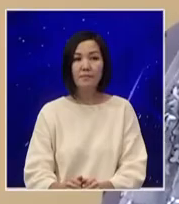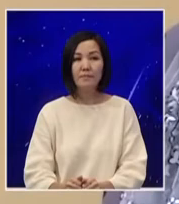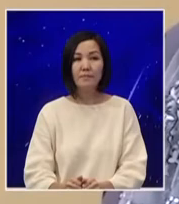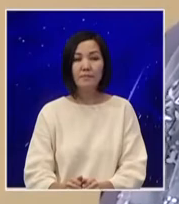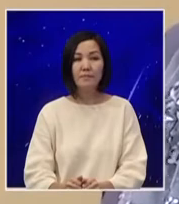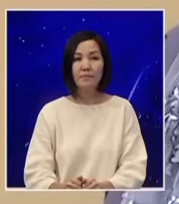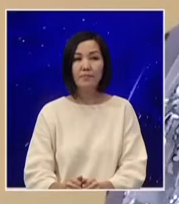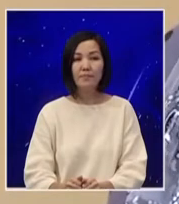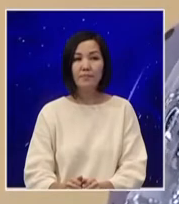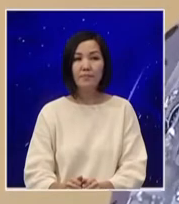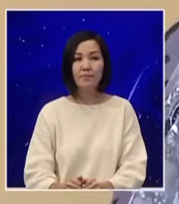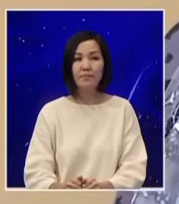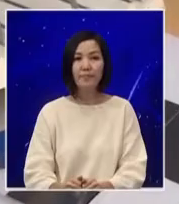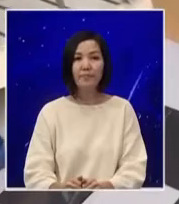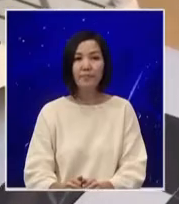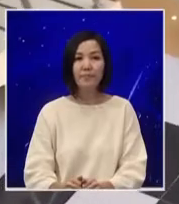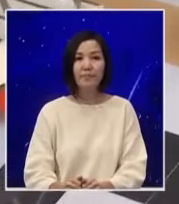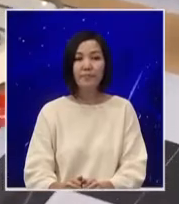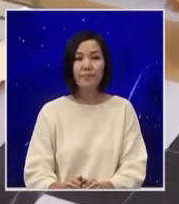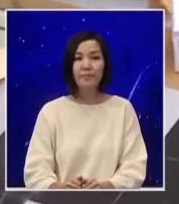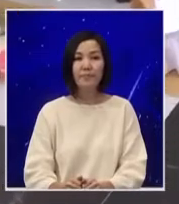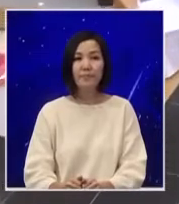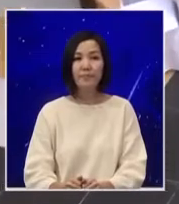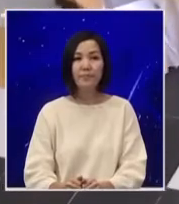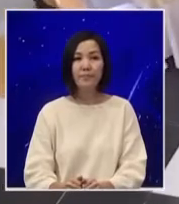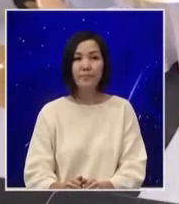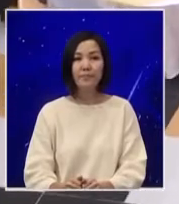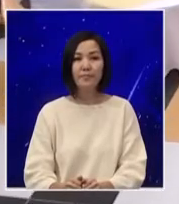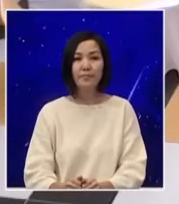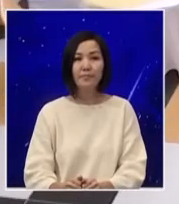надежда белова облаку такой телеканал тусу